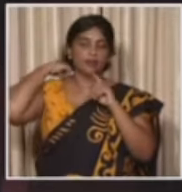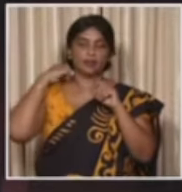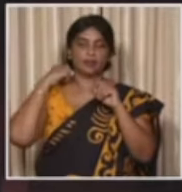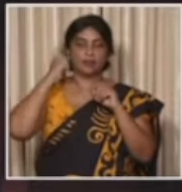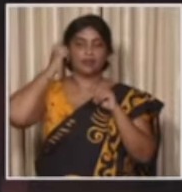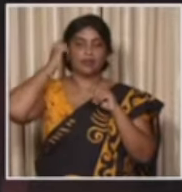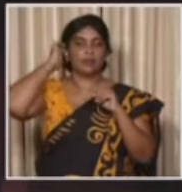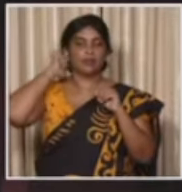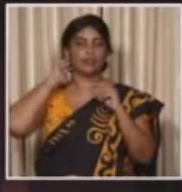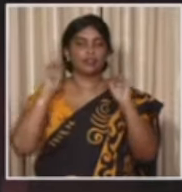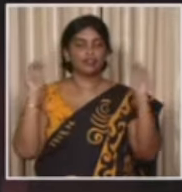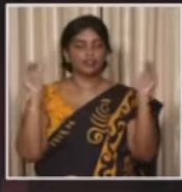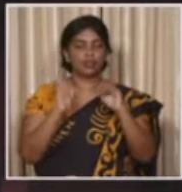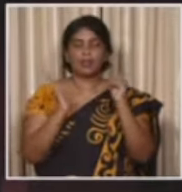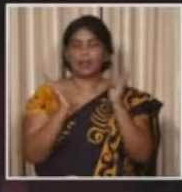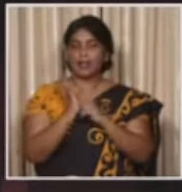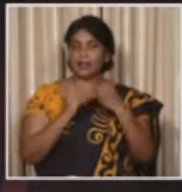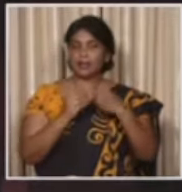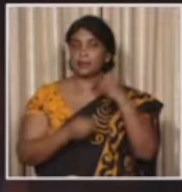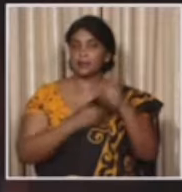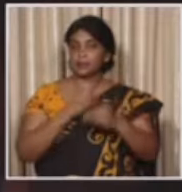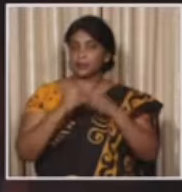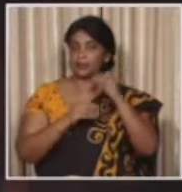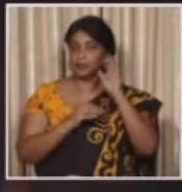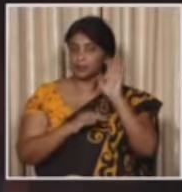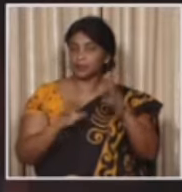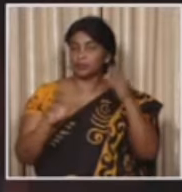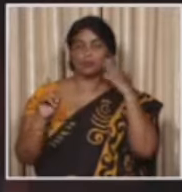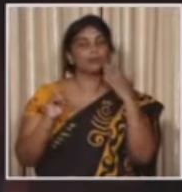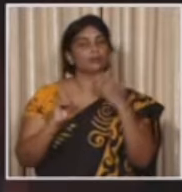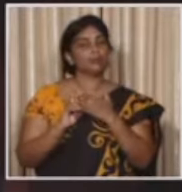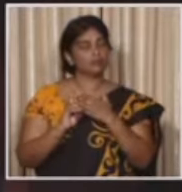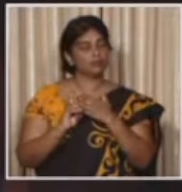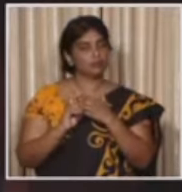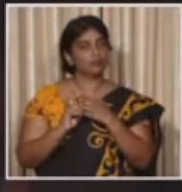ශුද්‍ර කුඩා හා මධ්‍ය පරිමාණයේ කර්මාන්තකරුවන් පිළිබඳව